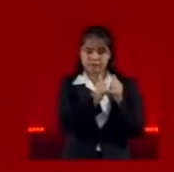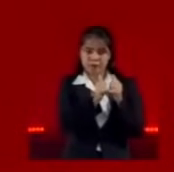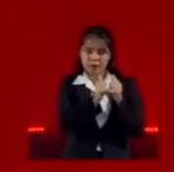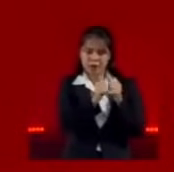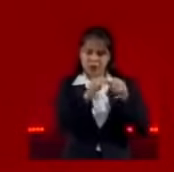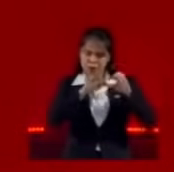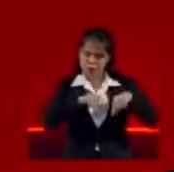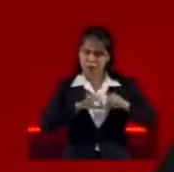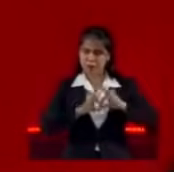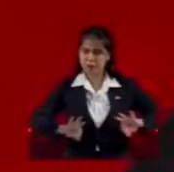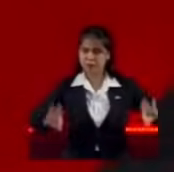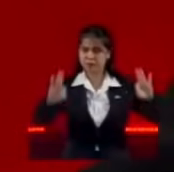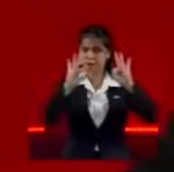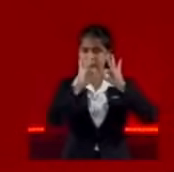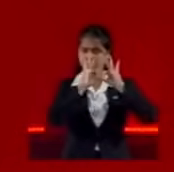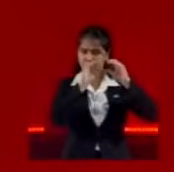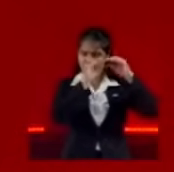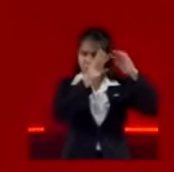ขา